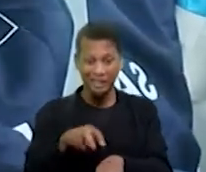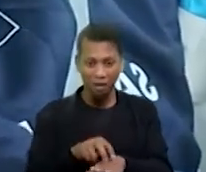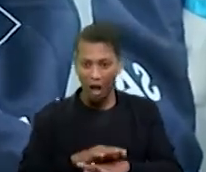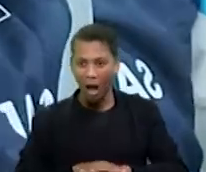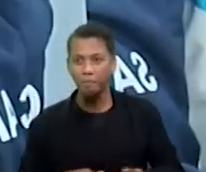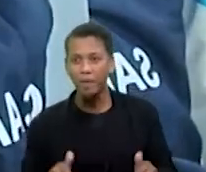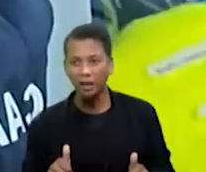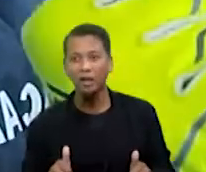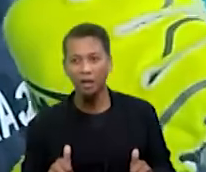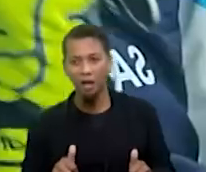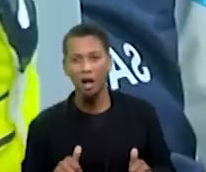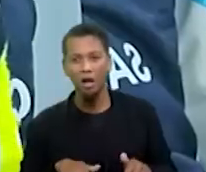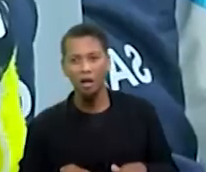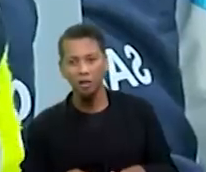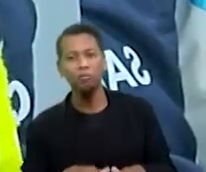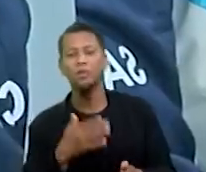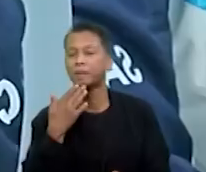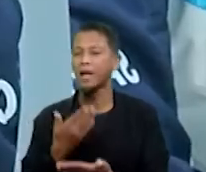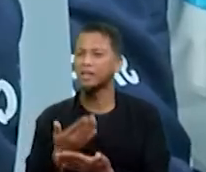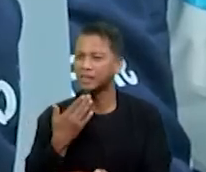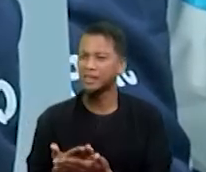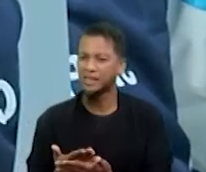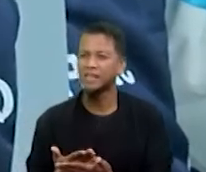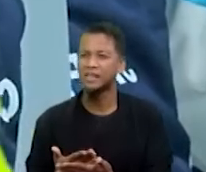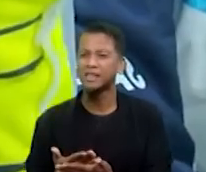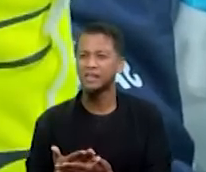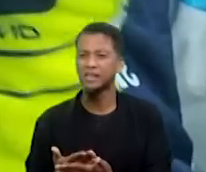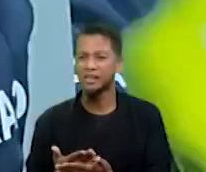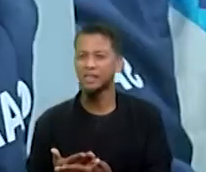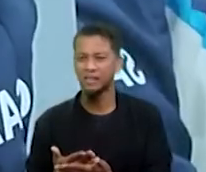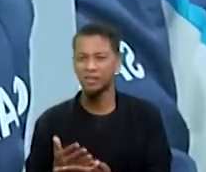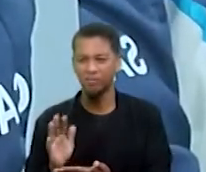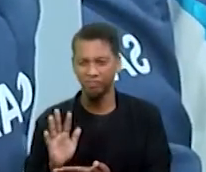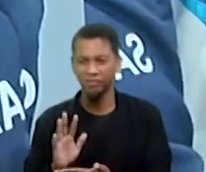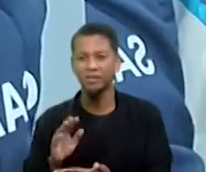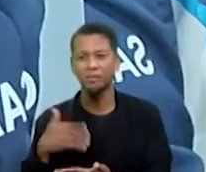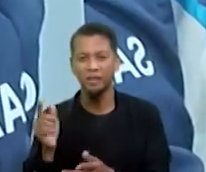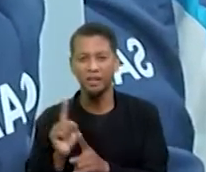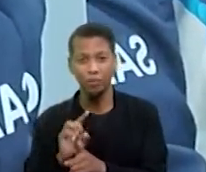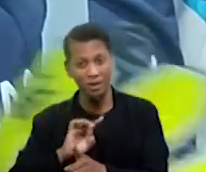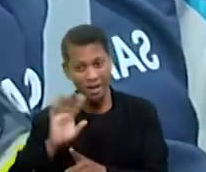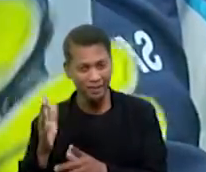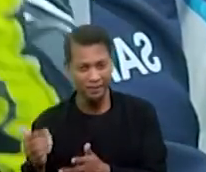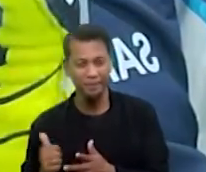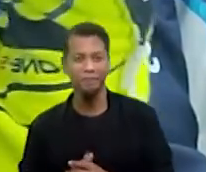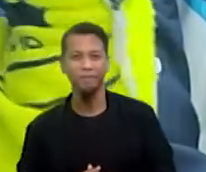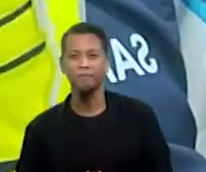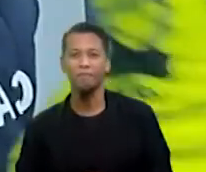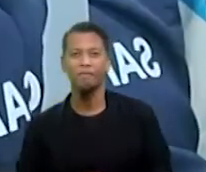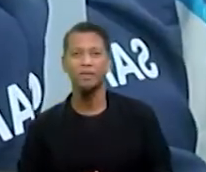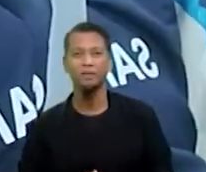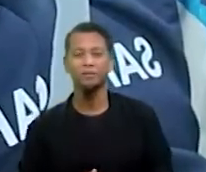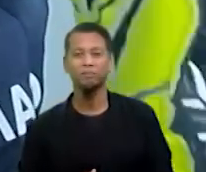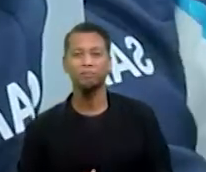Bruno, thanks more. You have fun. I really have fun. Thank you Bruno, see you again di Bruno Korea. Wow. If you wanna follow